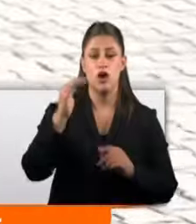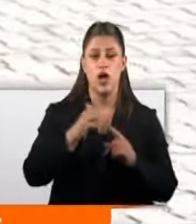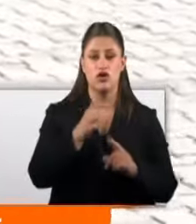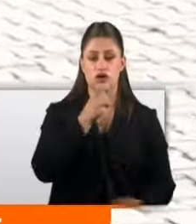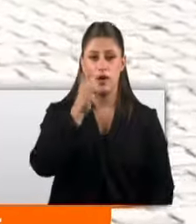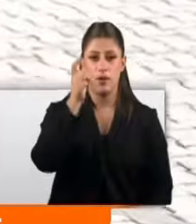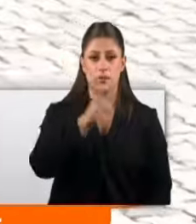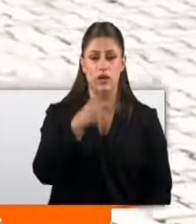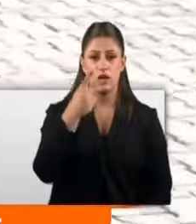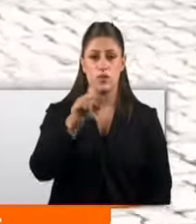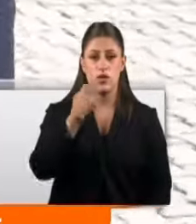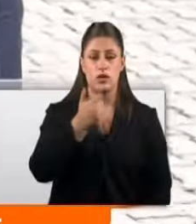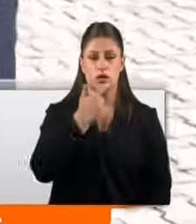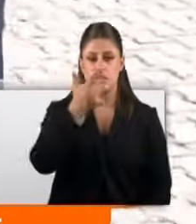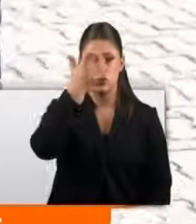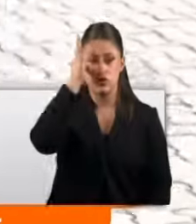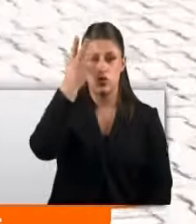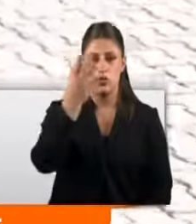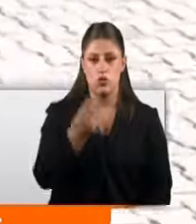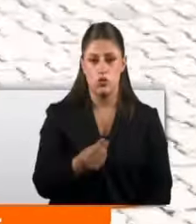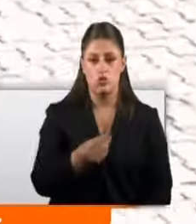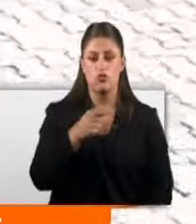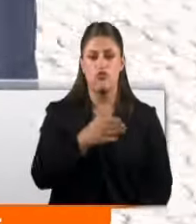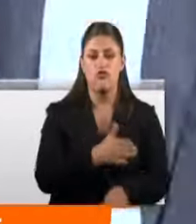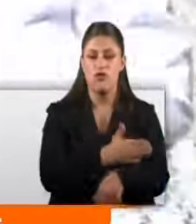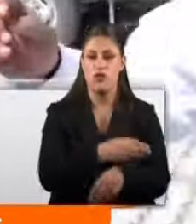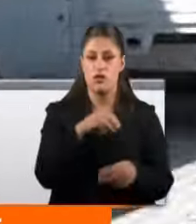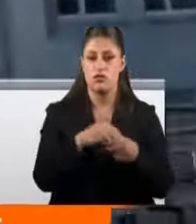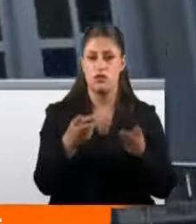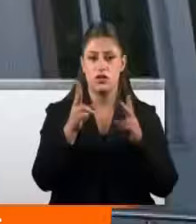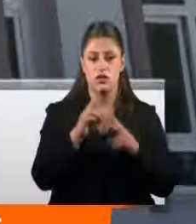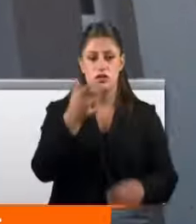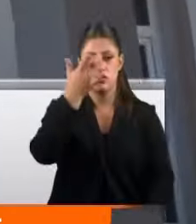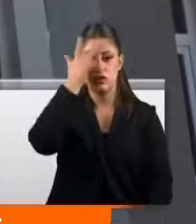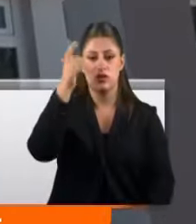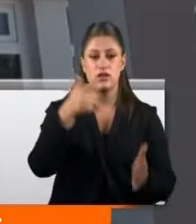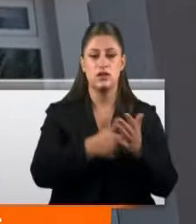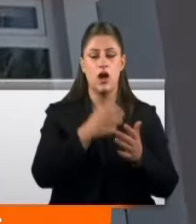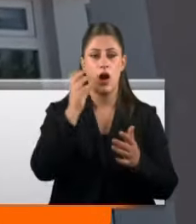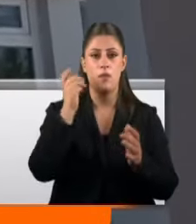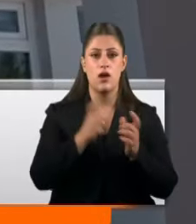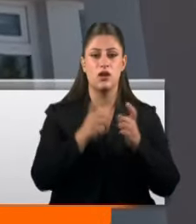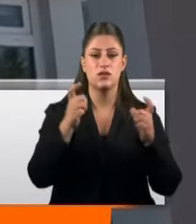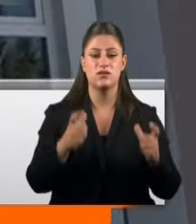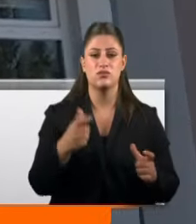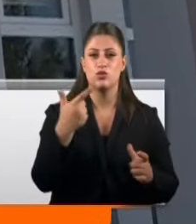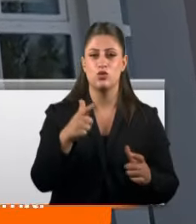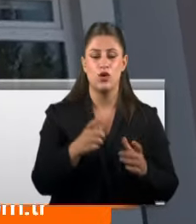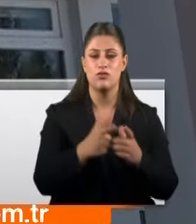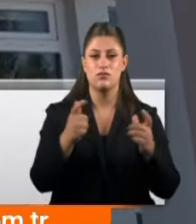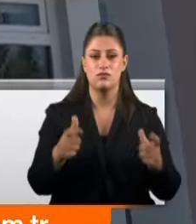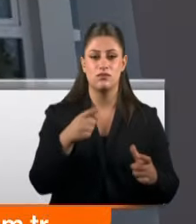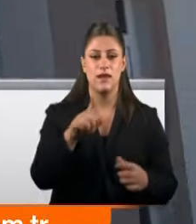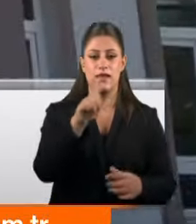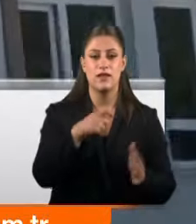2016 yılında şehit düştü. Bu vatan için canını verdi. Şehidimizin ismi Amasya'nın Aydınca köyünde bir liseye